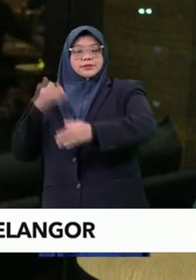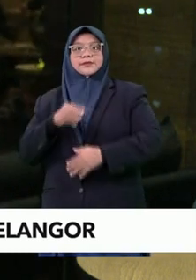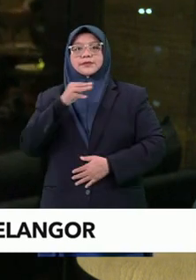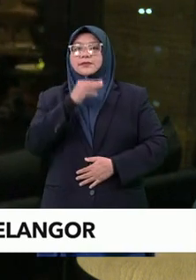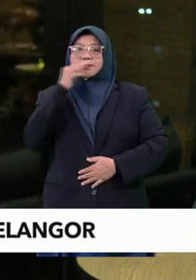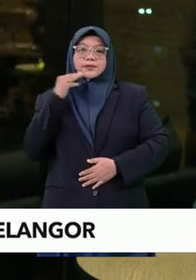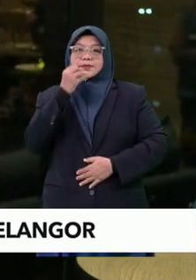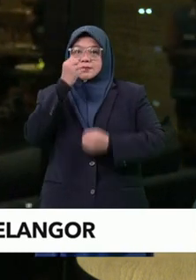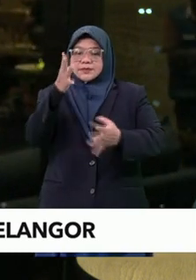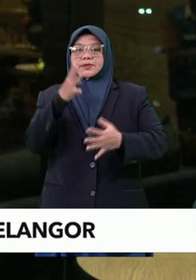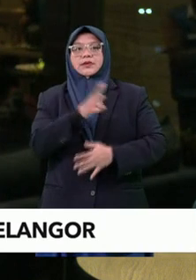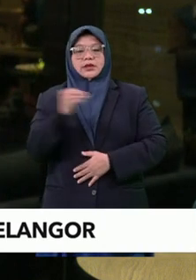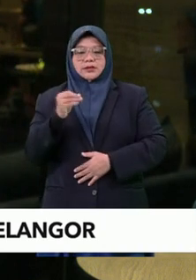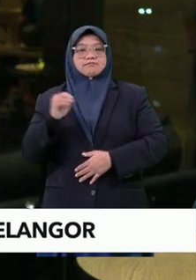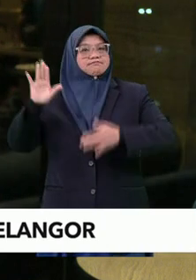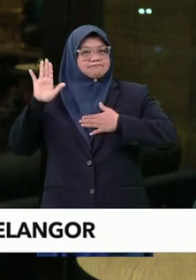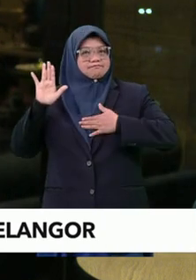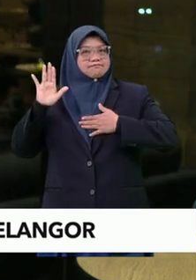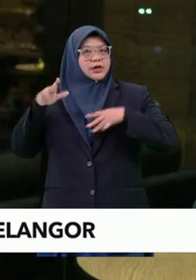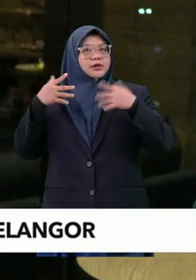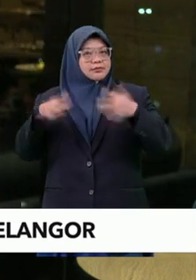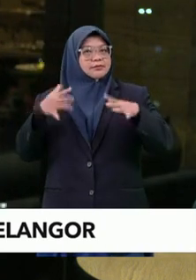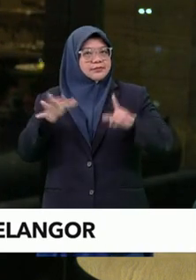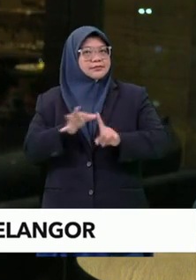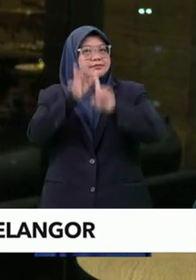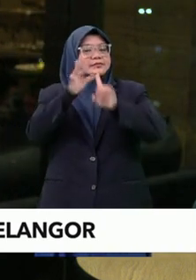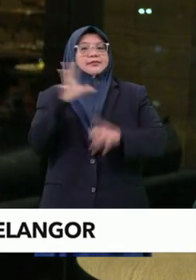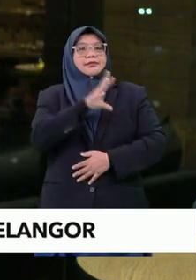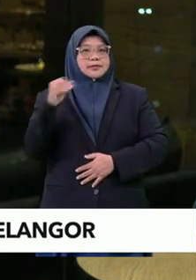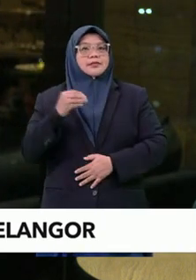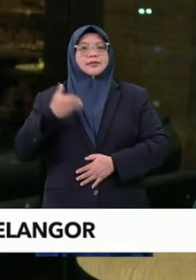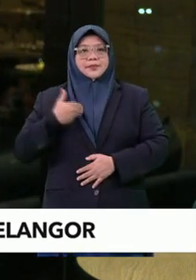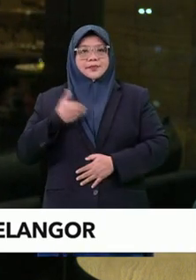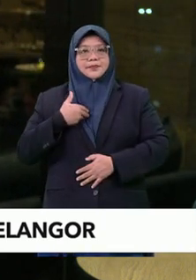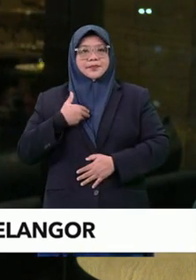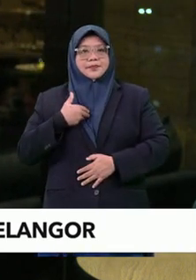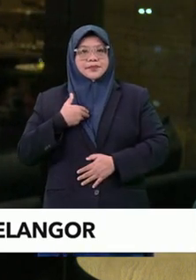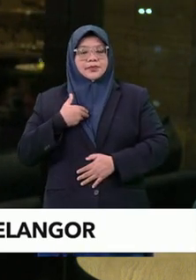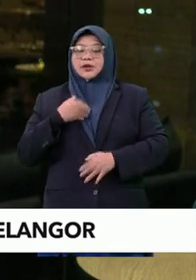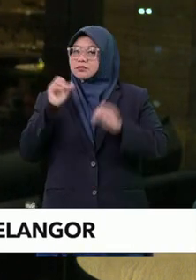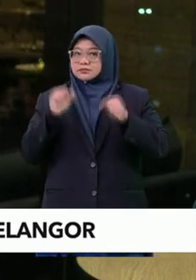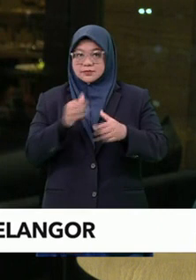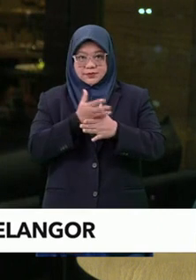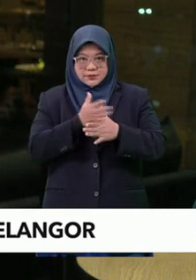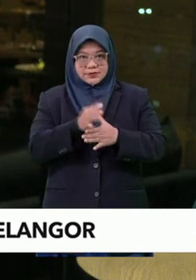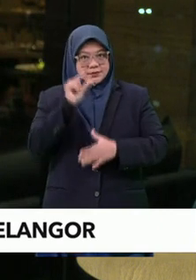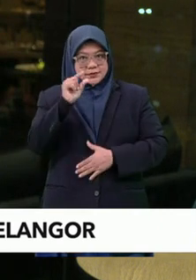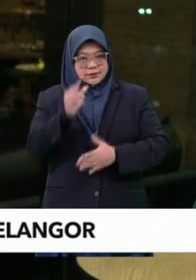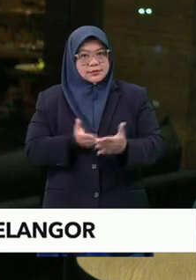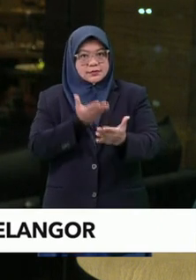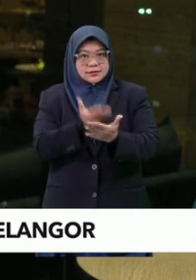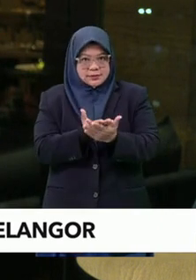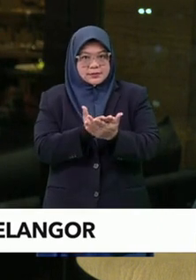kali ini manifessonya agak luar biasa dan kali ini juga antara yang eee di kongsikan sedikit tawaran